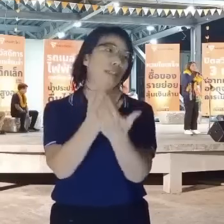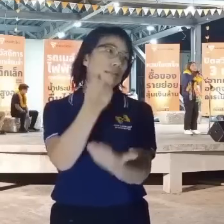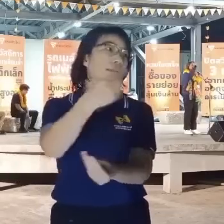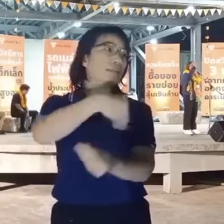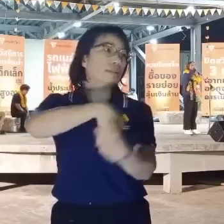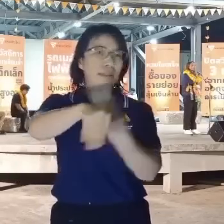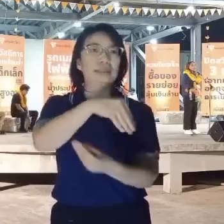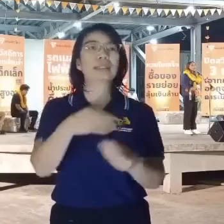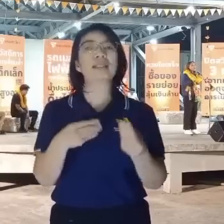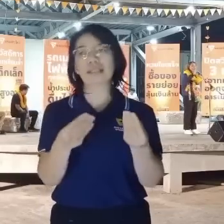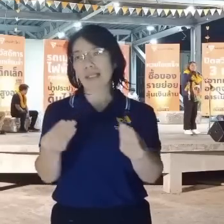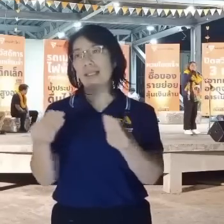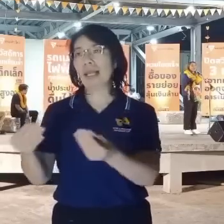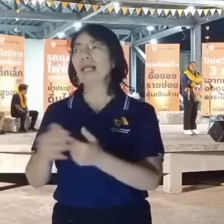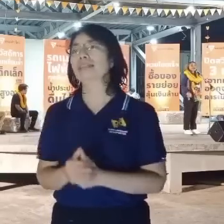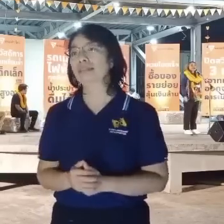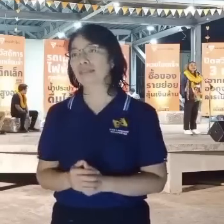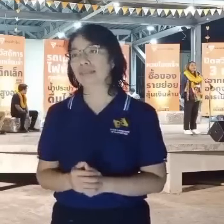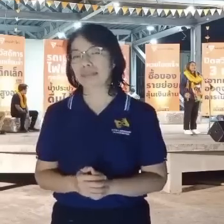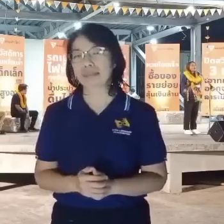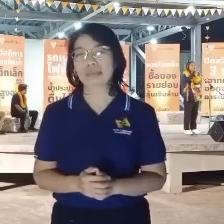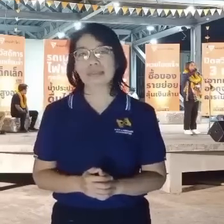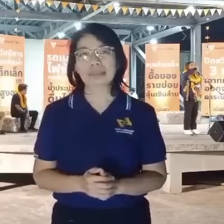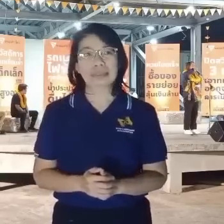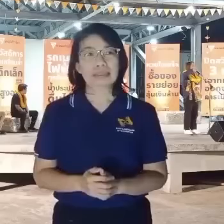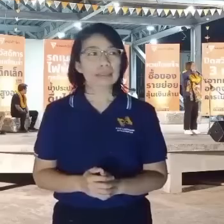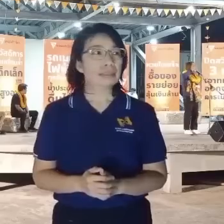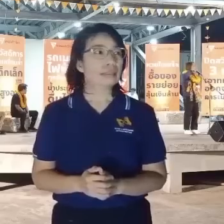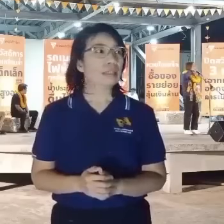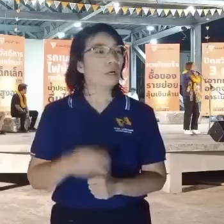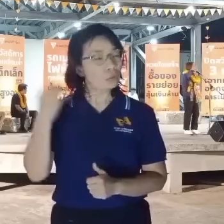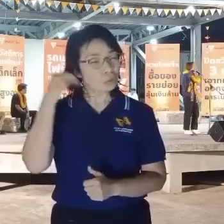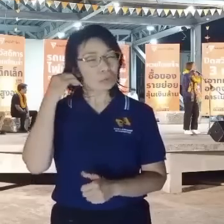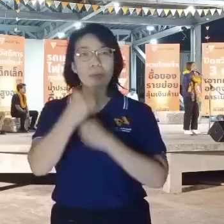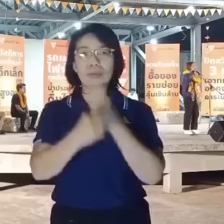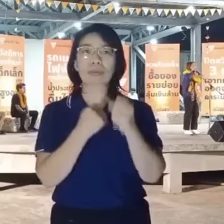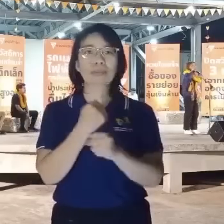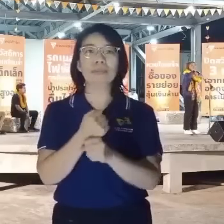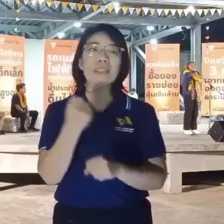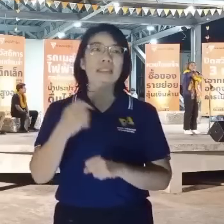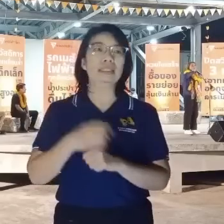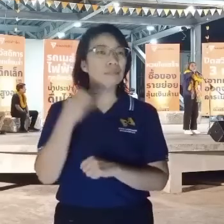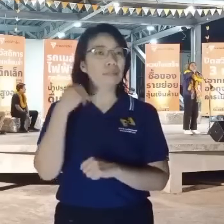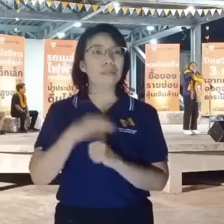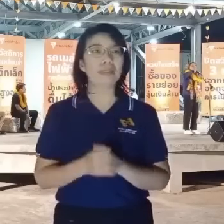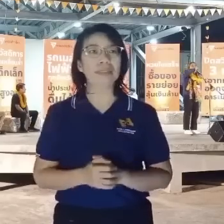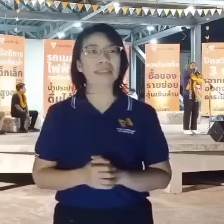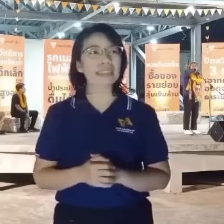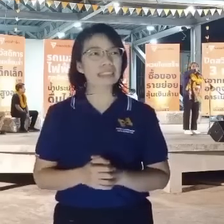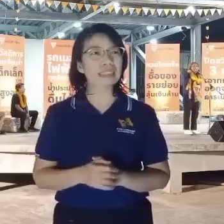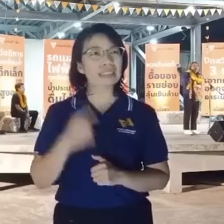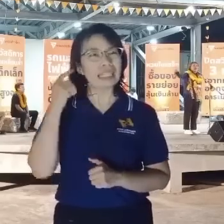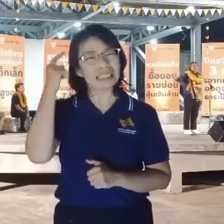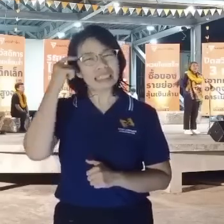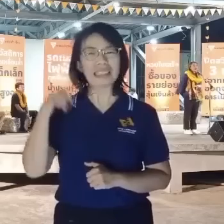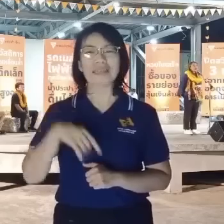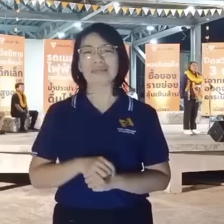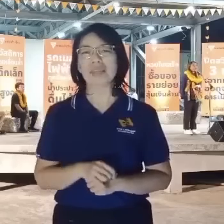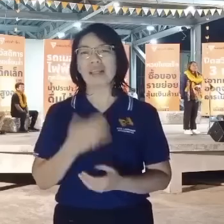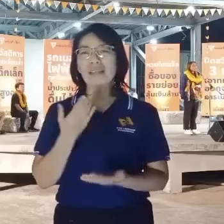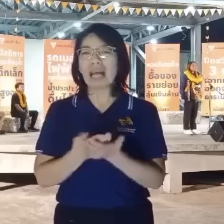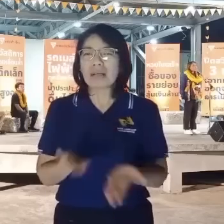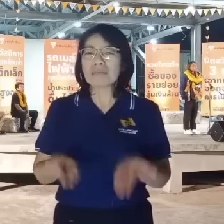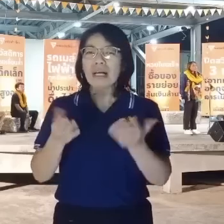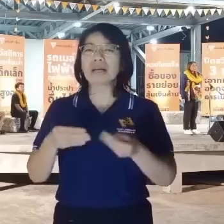เป็นตัวที่จะเอาไปใช้ปรับค่าแรงขั้นต่ำเพิ่มขึ้นทุกปีไม่ให้ต้องมีพรรคการเมืองไหนเอาเรื่องนี้มาหาเสียงอีกต่อ